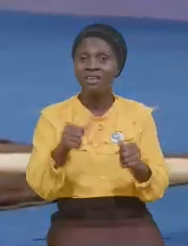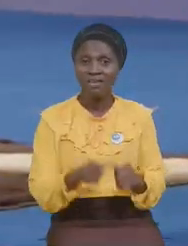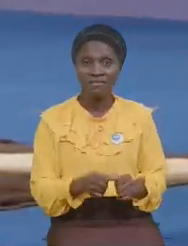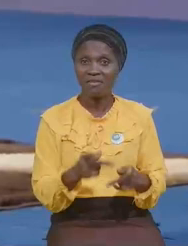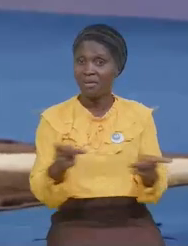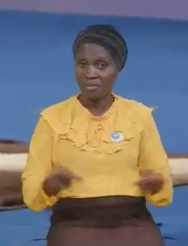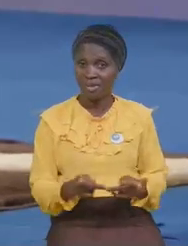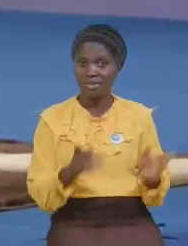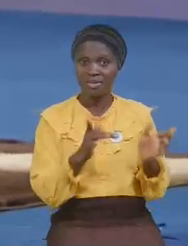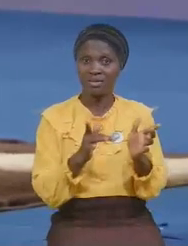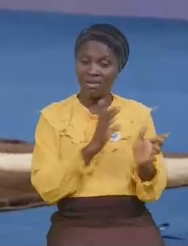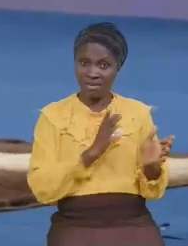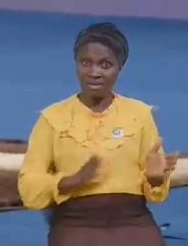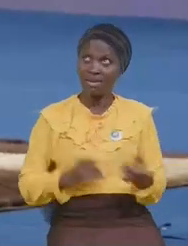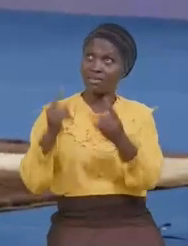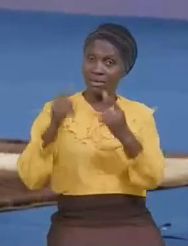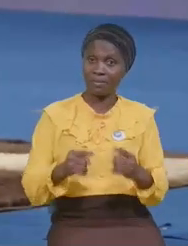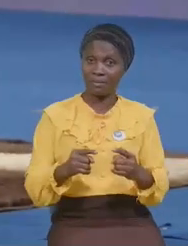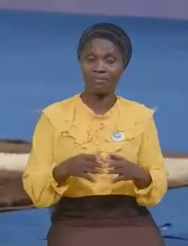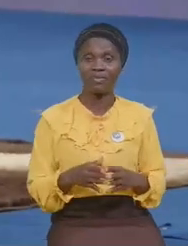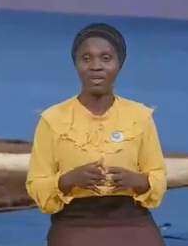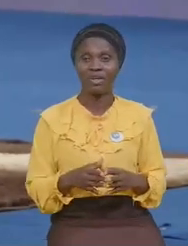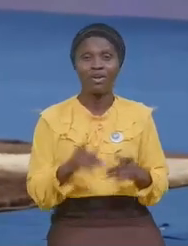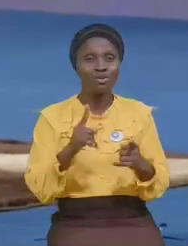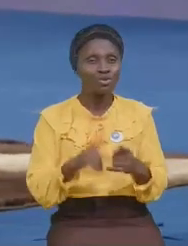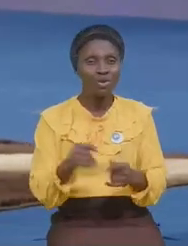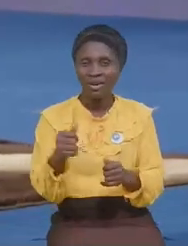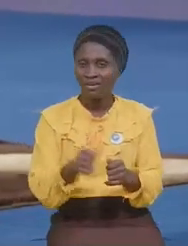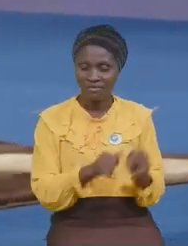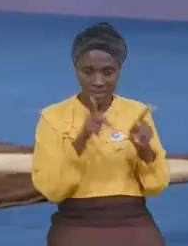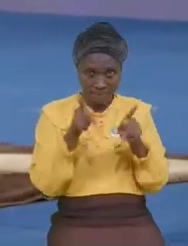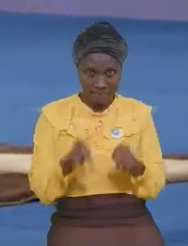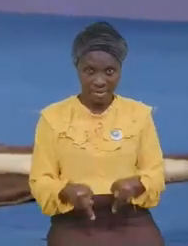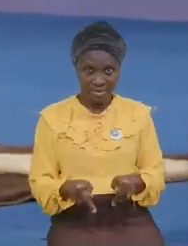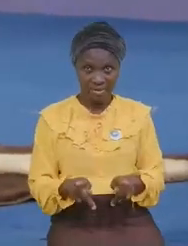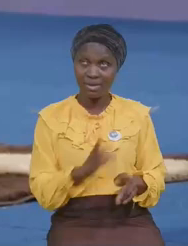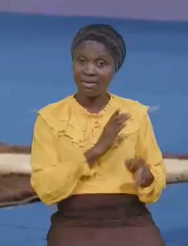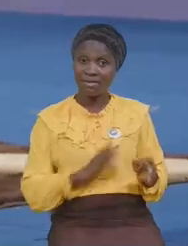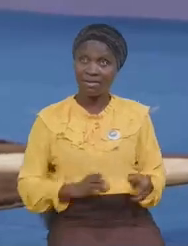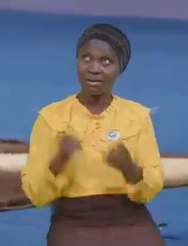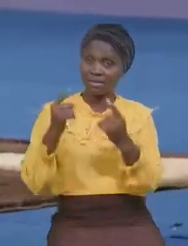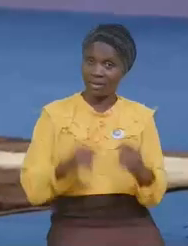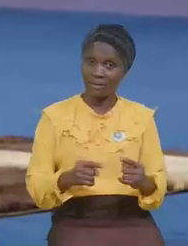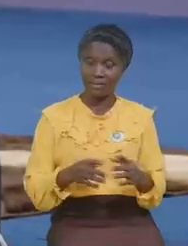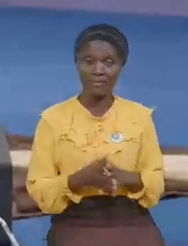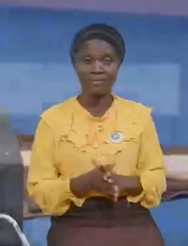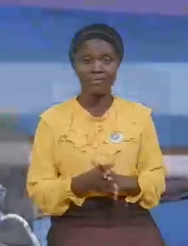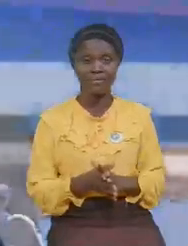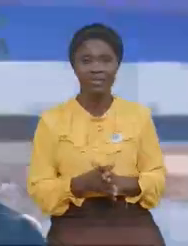Dans tout lieu que visitait Christ et à toutes les personnes que Christ